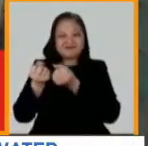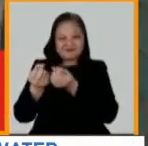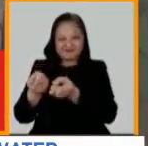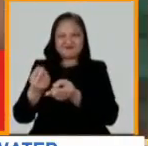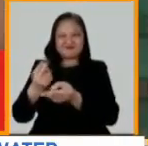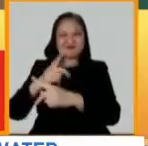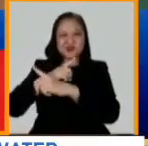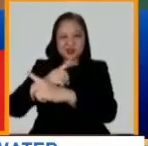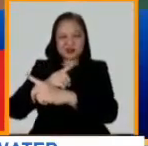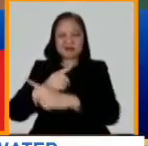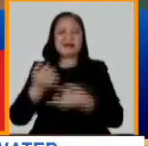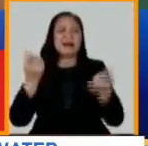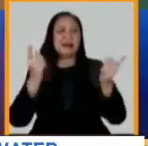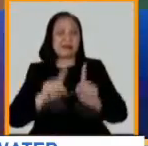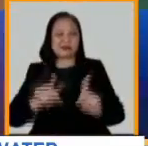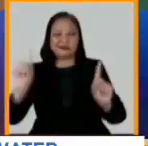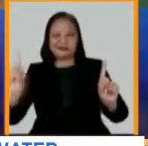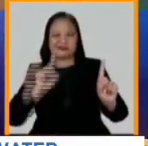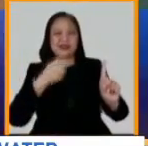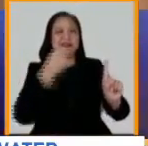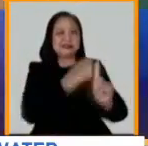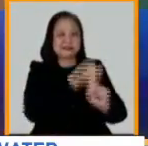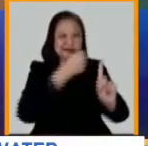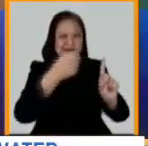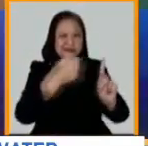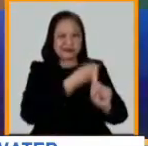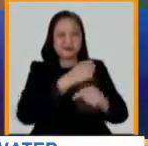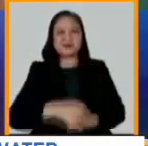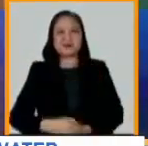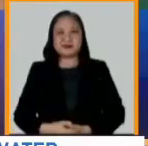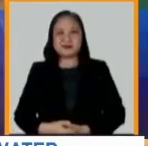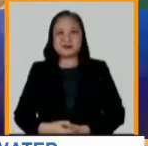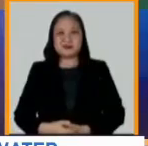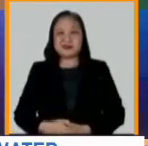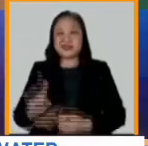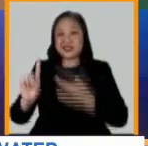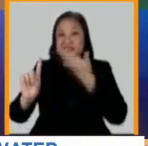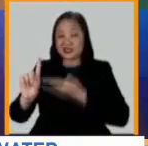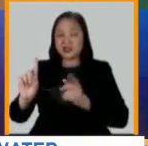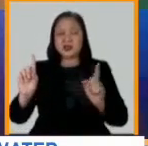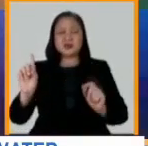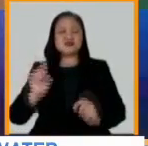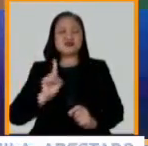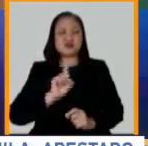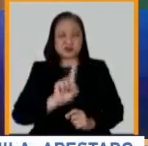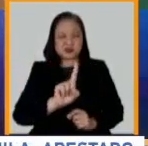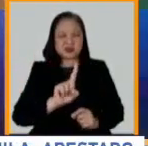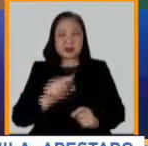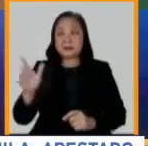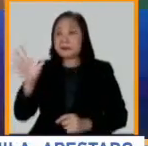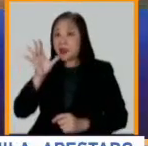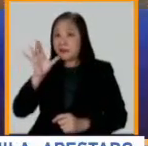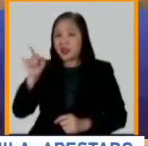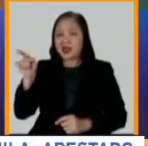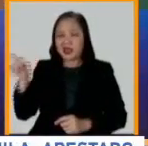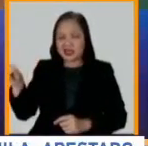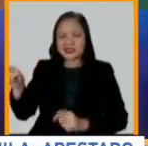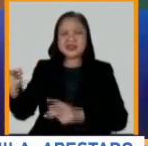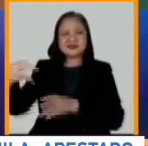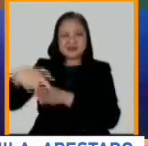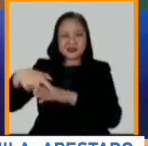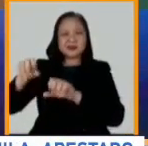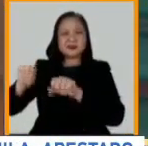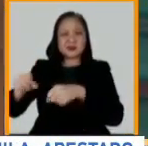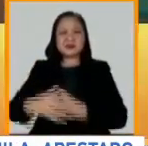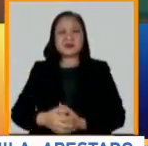pananakit sa kanya. Si Dua po nakaabang na duman sa kanto kang San Ramon. Si Mama po nakasuno sa motor. Abon-abon po, hinarang po ako